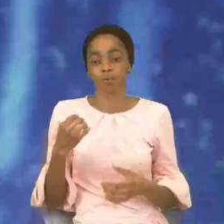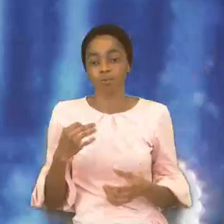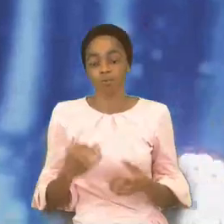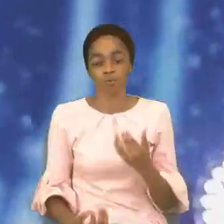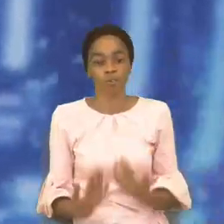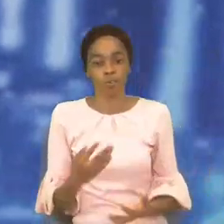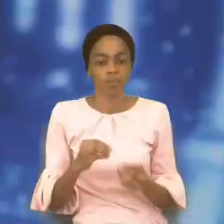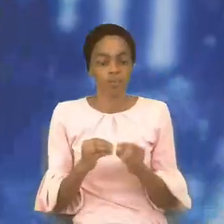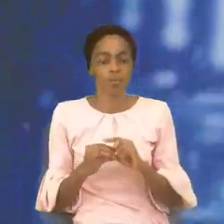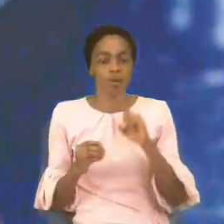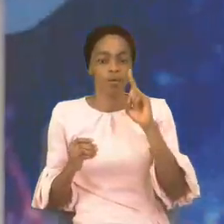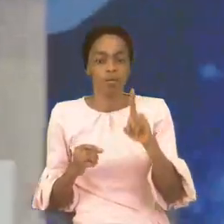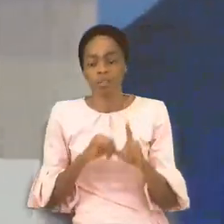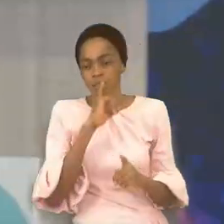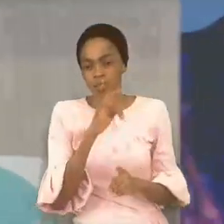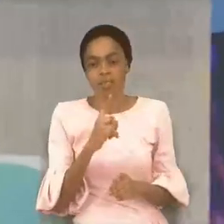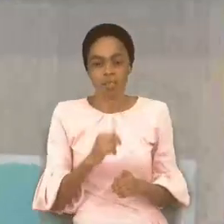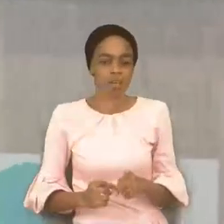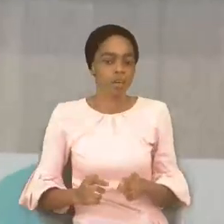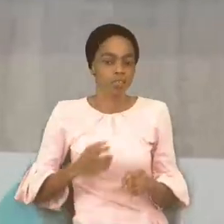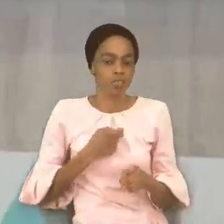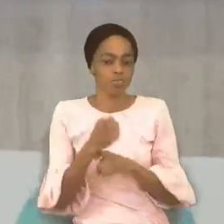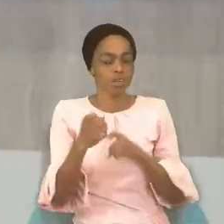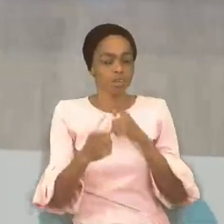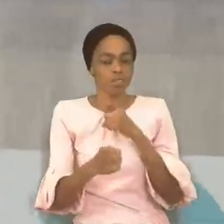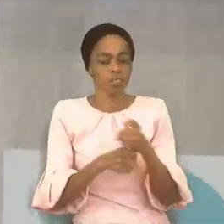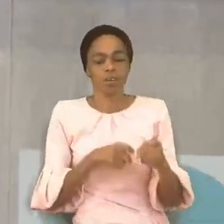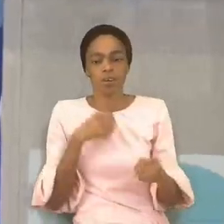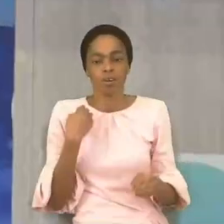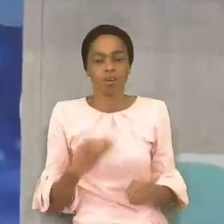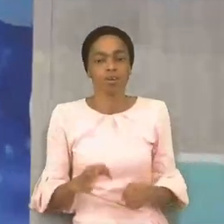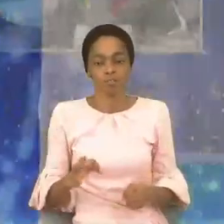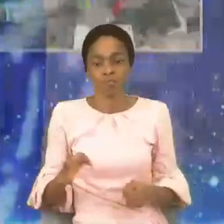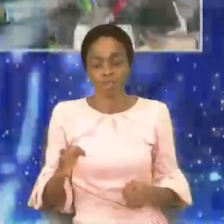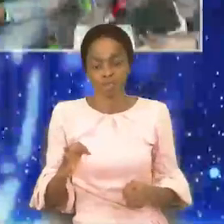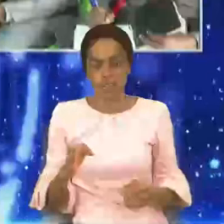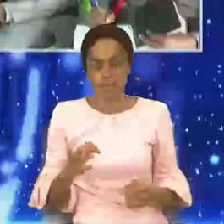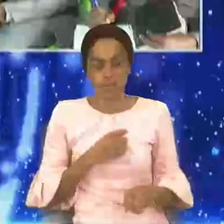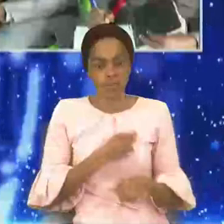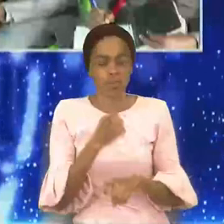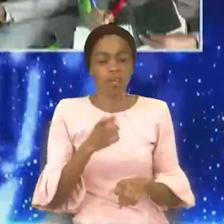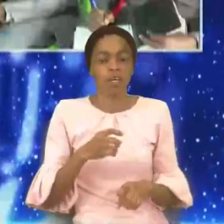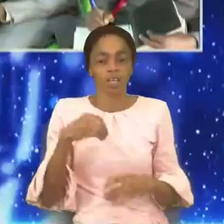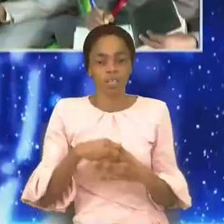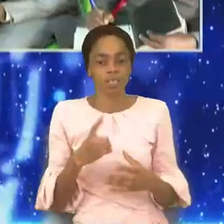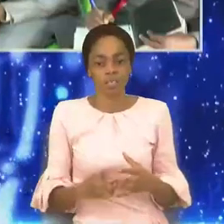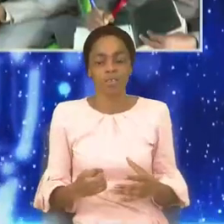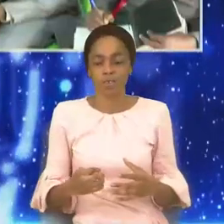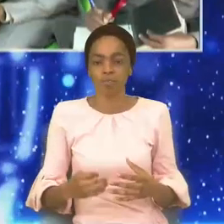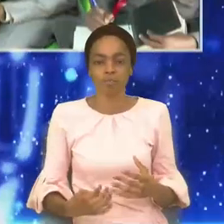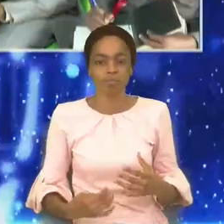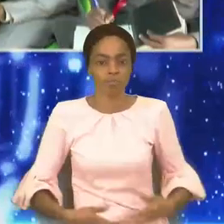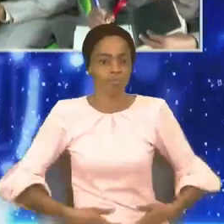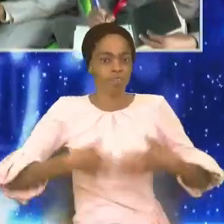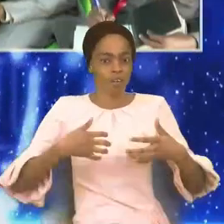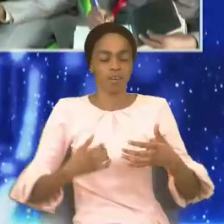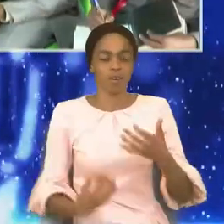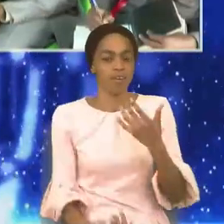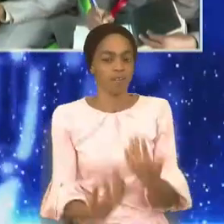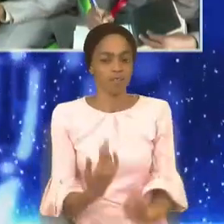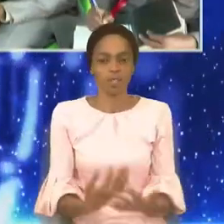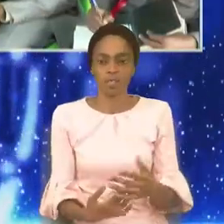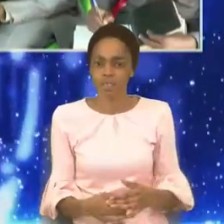redoutable, la menace de la persécution dans la fournaise ardente. Est-ce que vous avez jamais été menacé